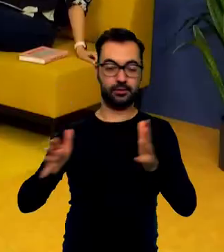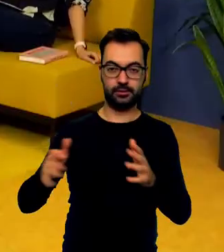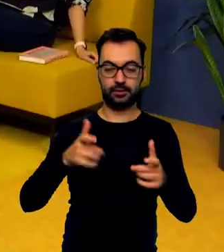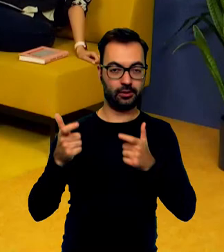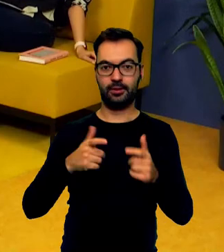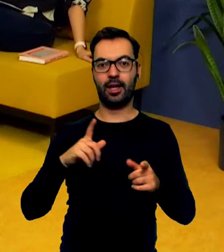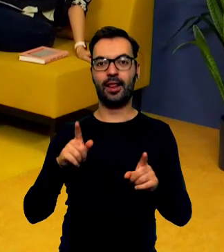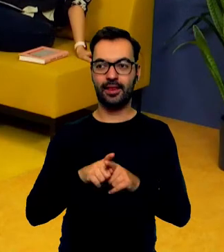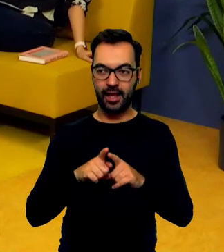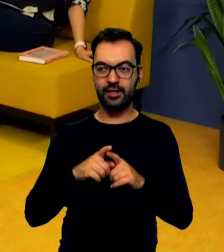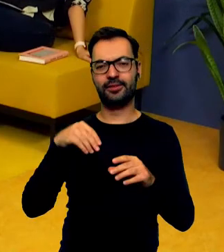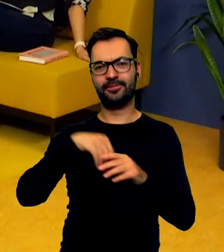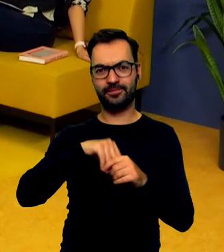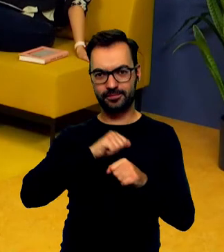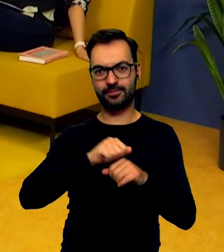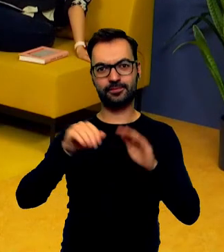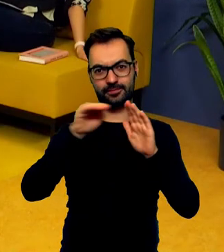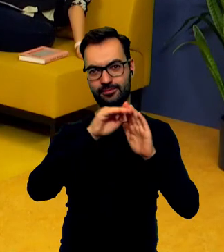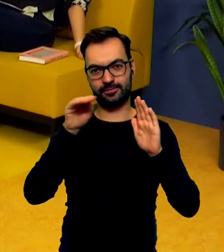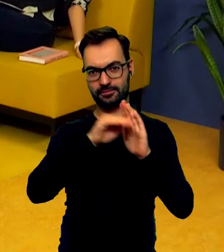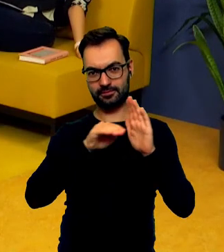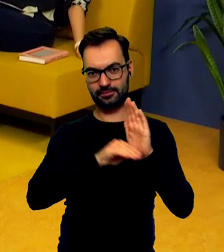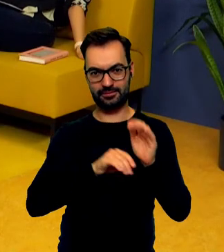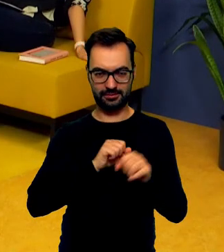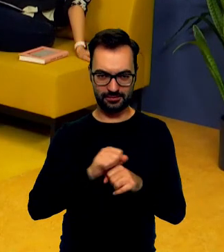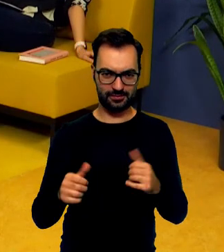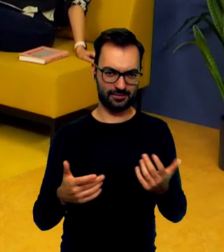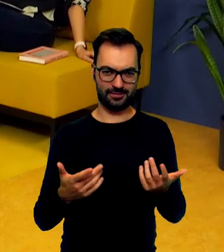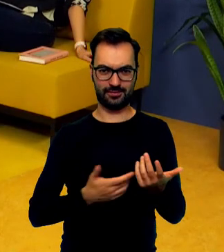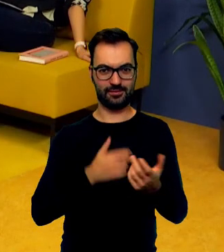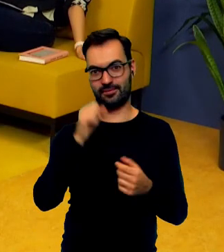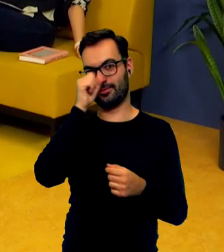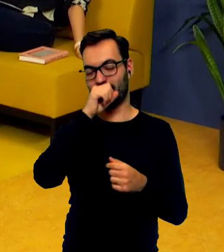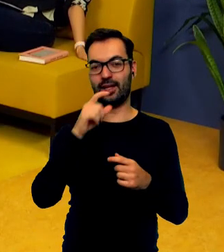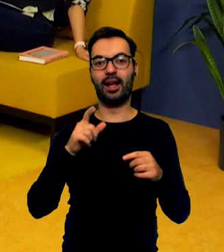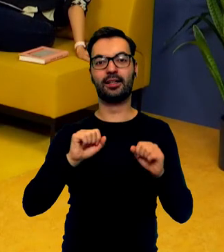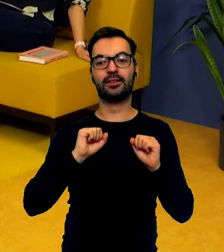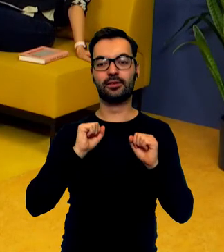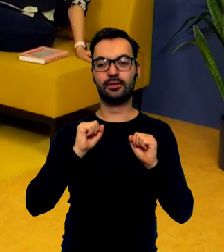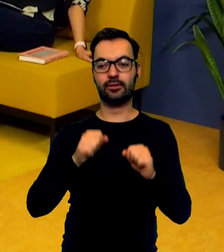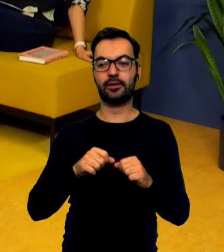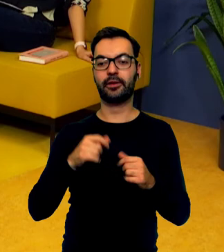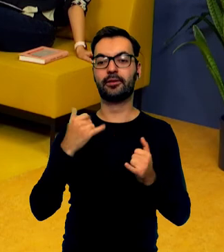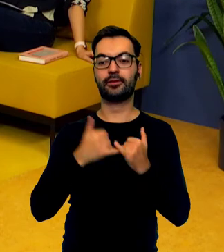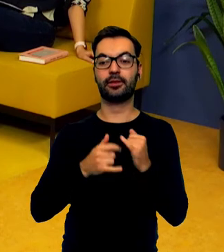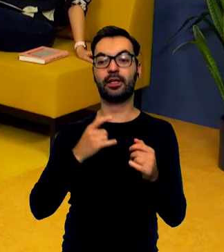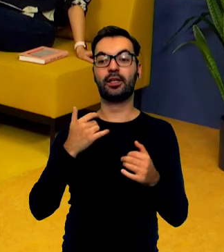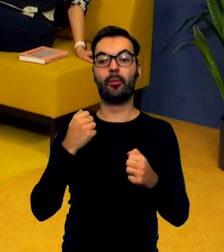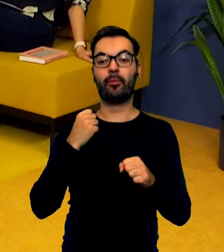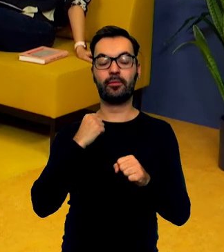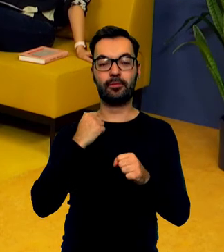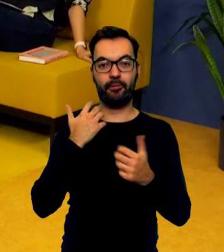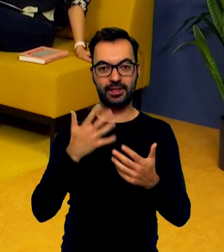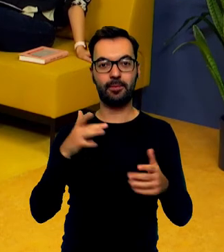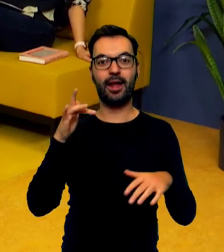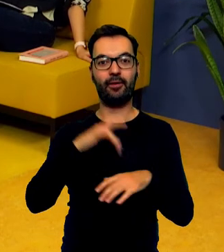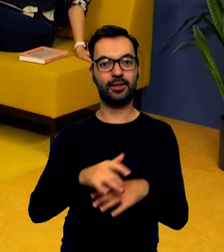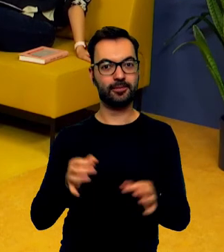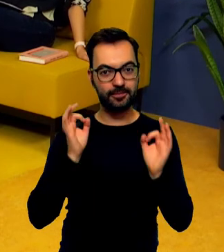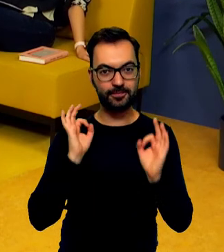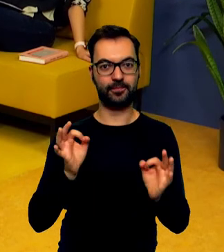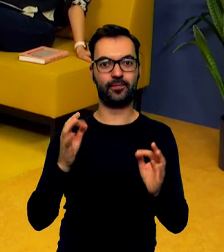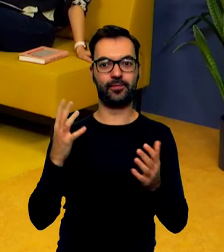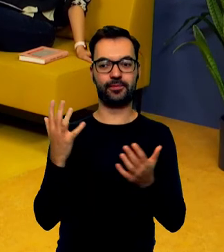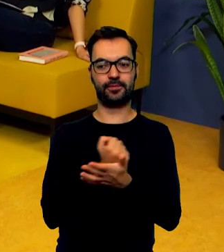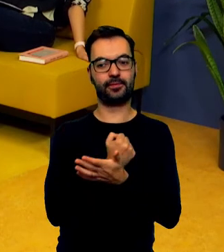też podporządkowane jakiemuś schematowi. Natomiast działanie, które ma prowadzić do jakichś owocnych efektów,